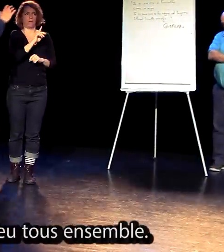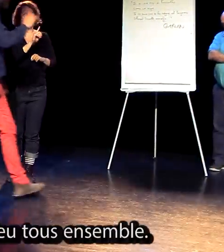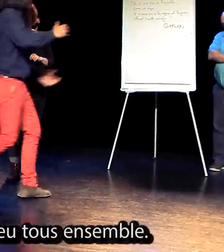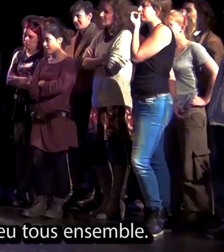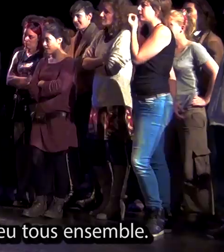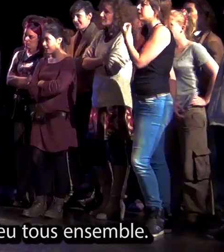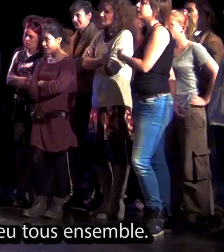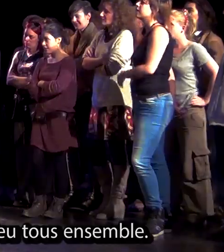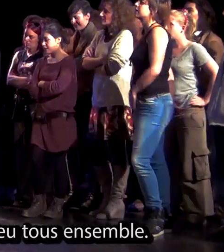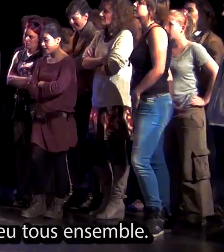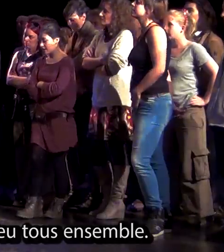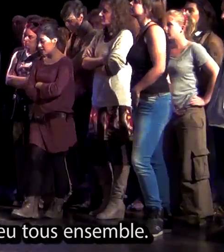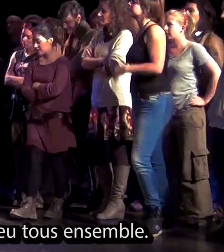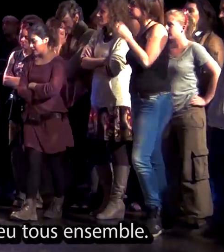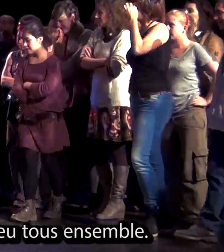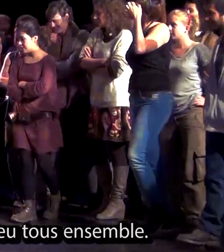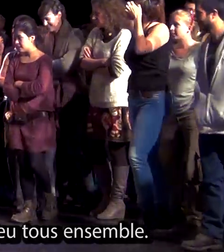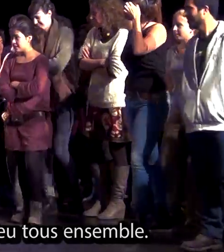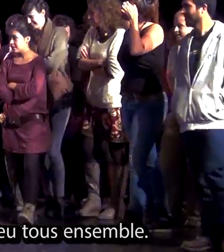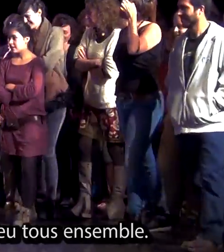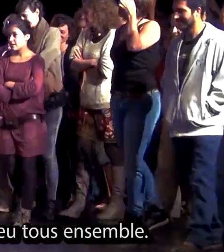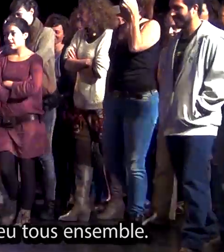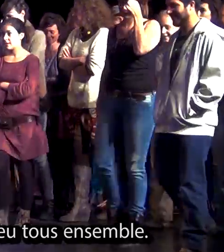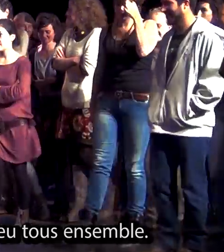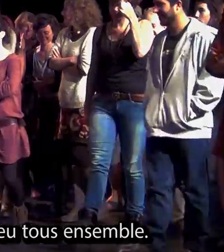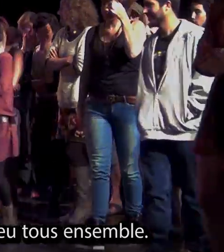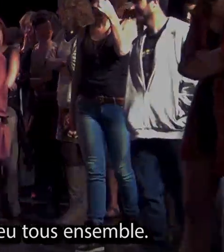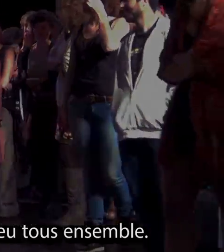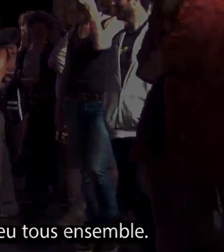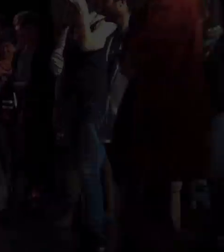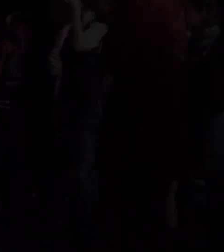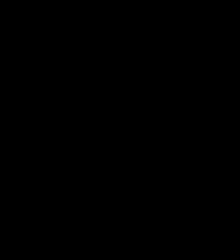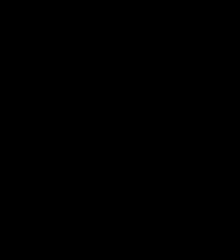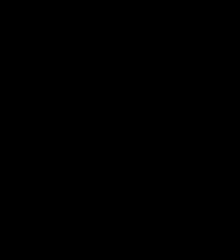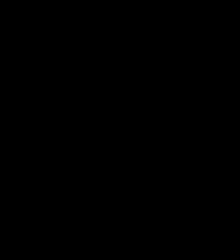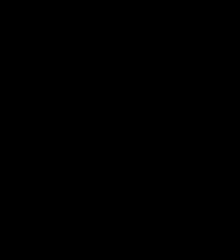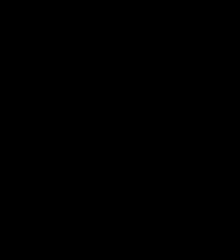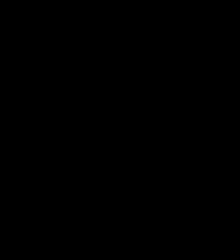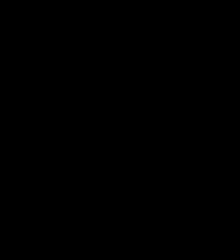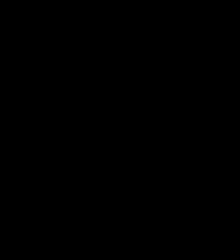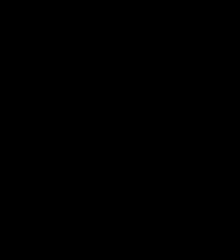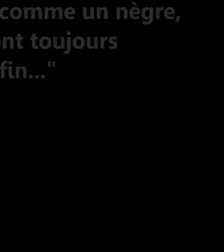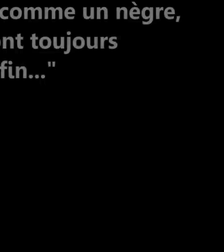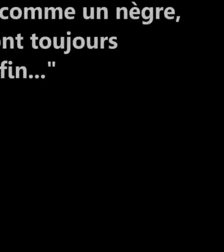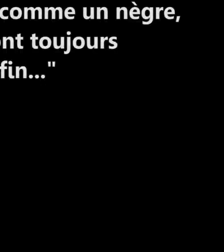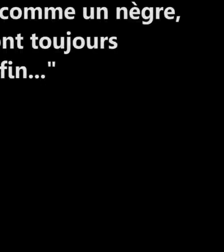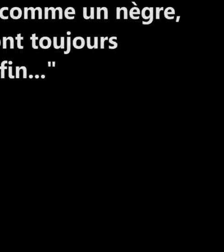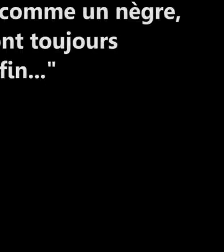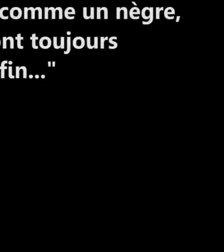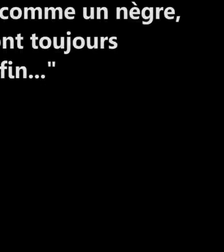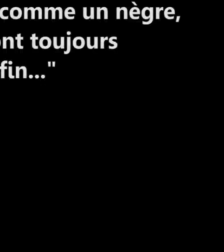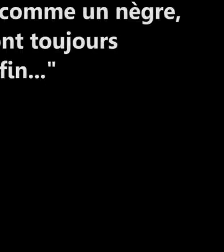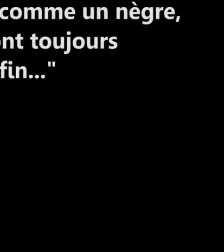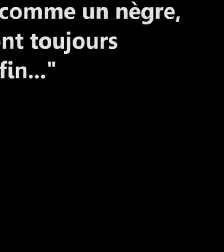phrases. Donc on va se remettre au milieu tous ensemble. On s'aime. Voilà, formidable. Je me suis mis à travailler comme